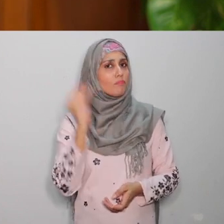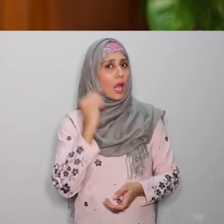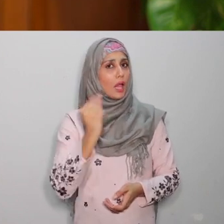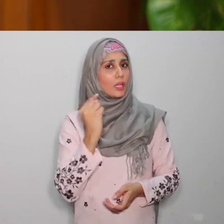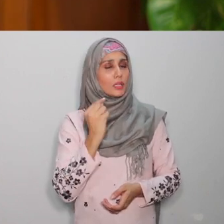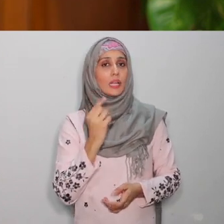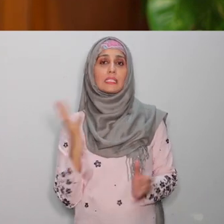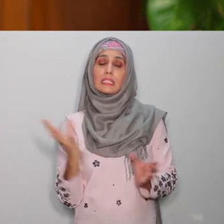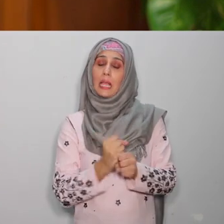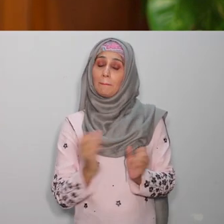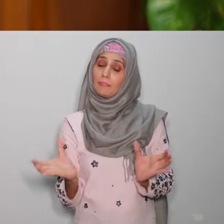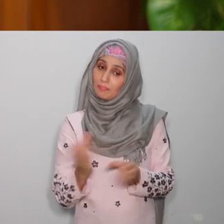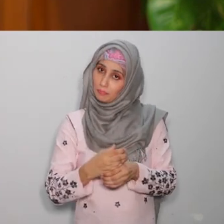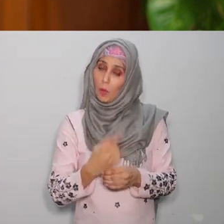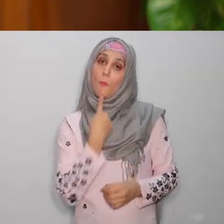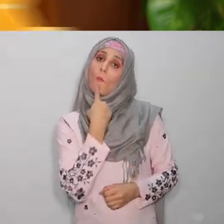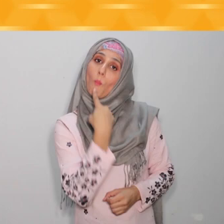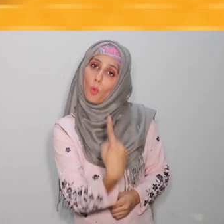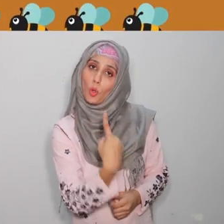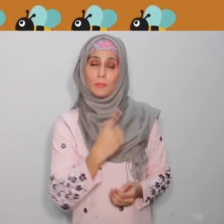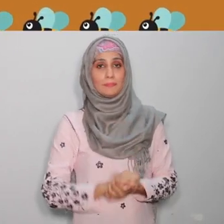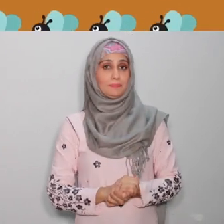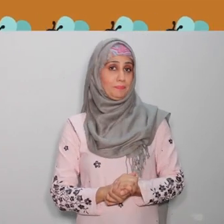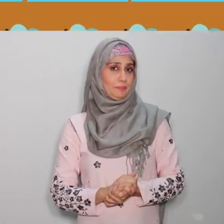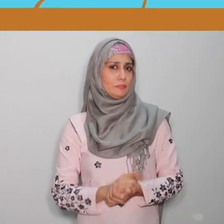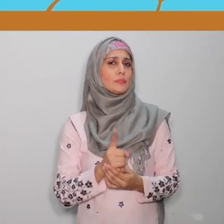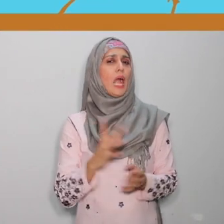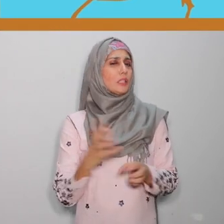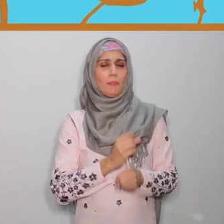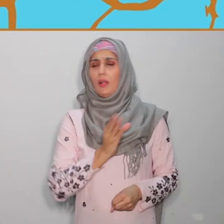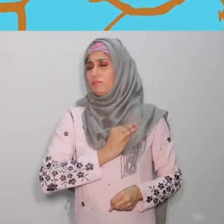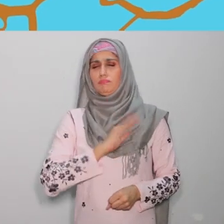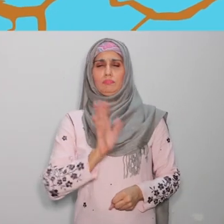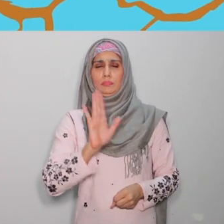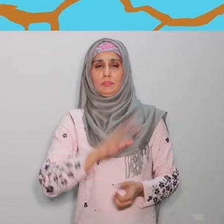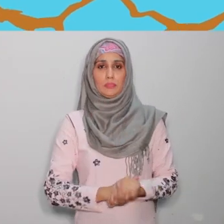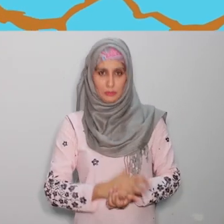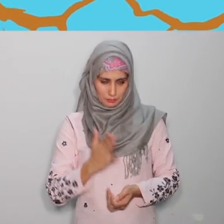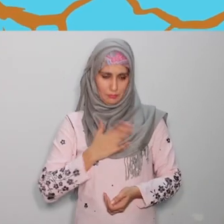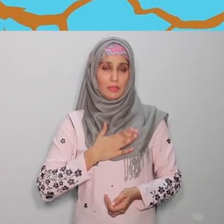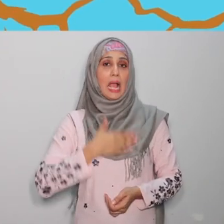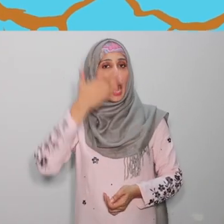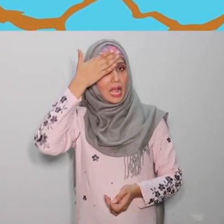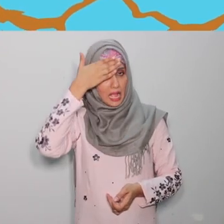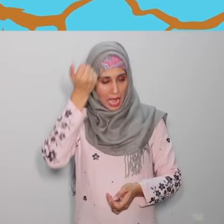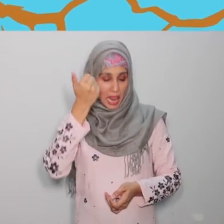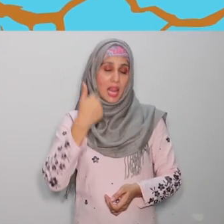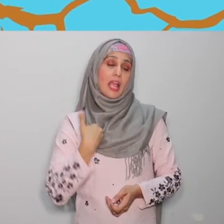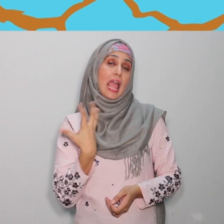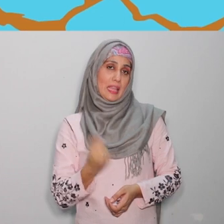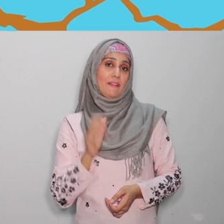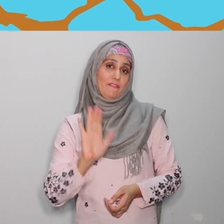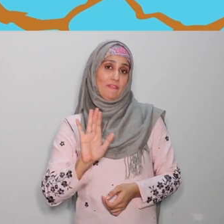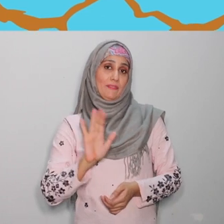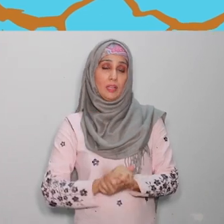आपा भी ने सबको इकट्ठा किया और कहने लगी, आप डरे नहीं, मेरे पास इसका